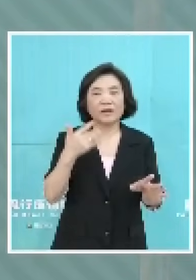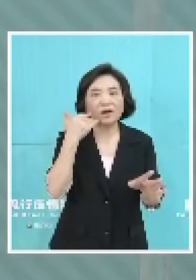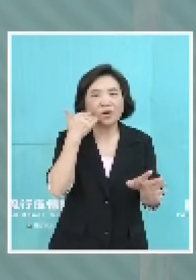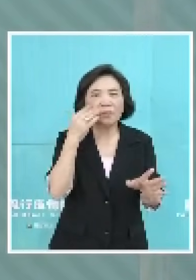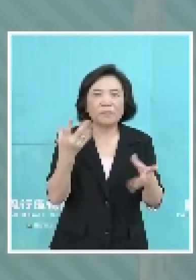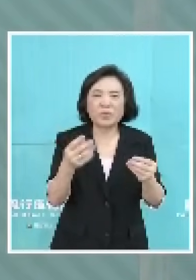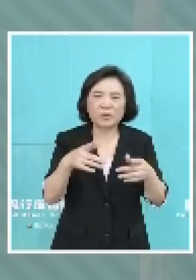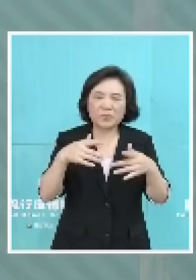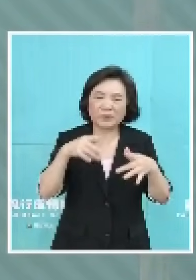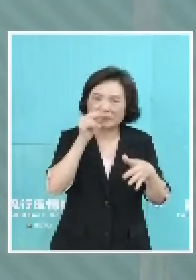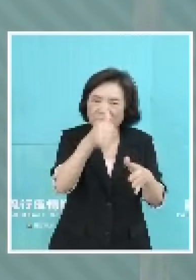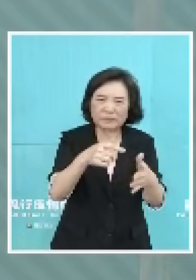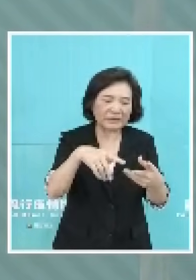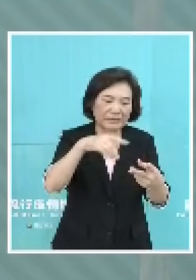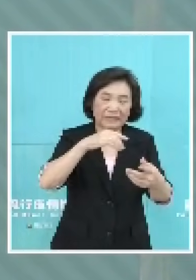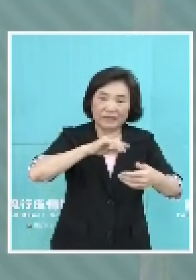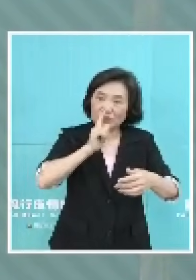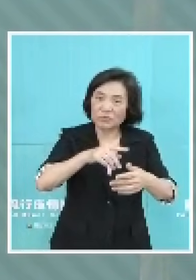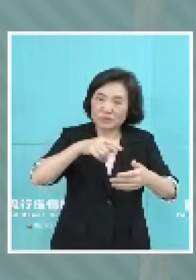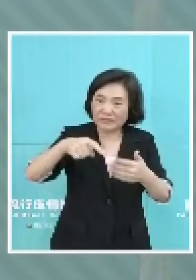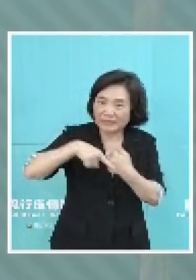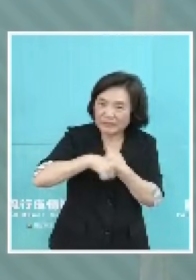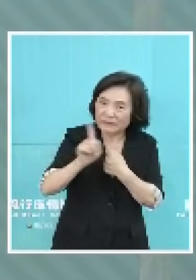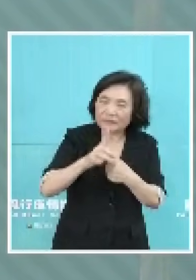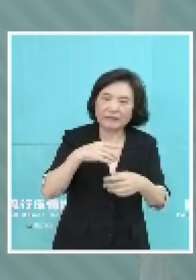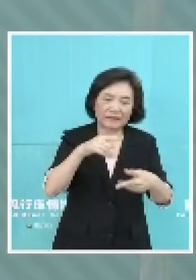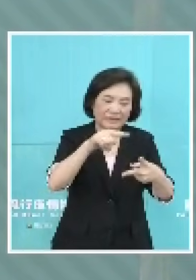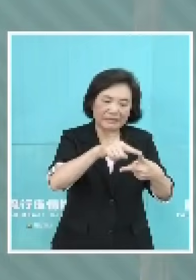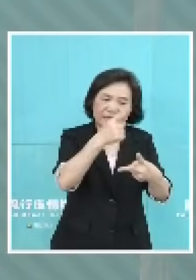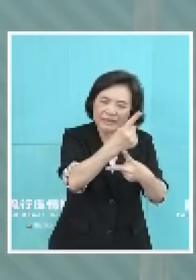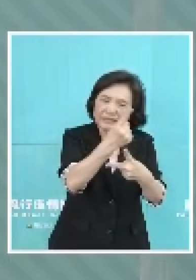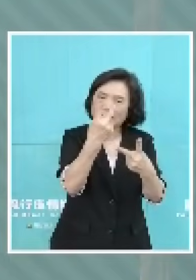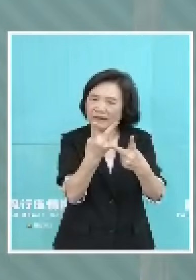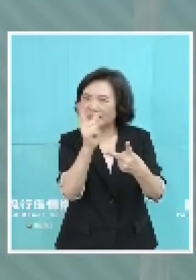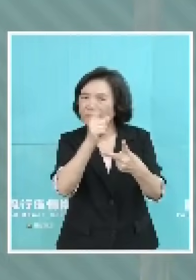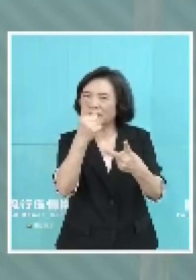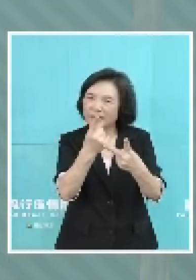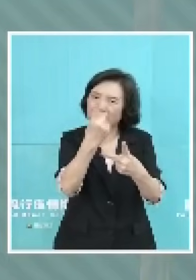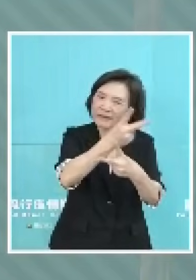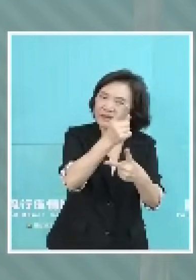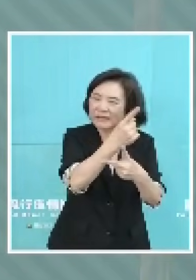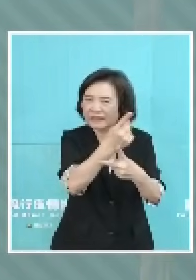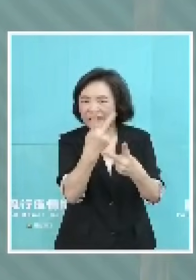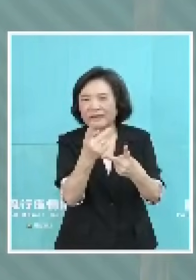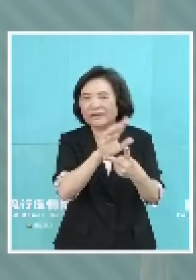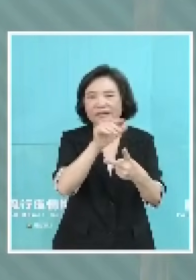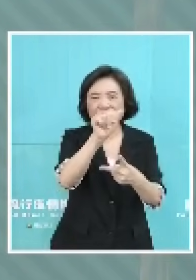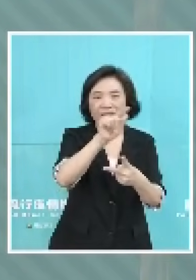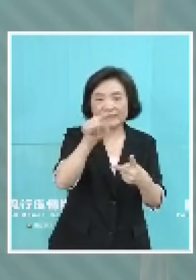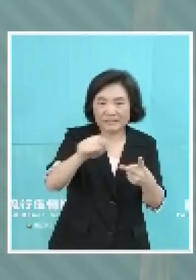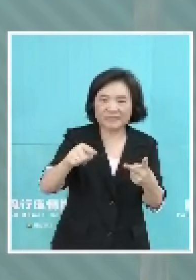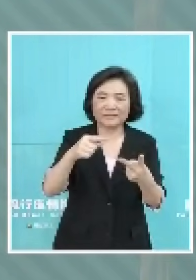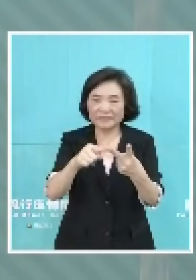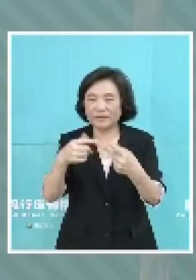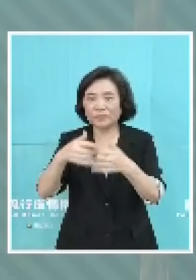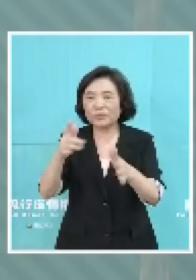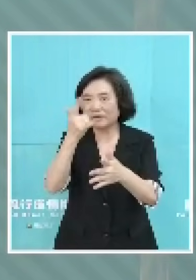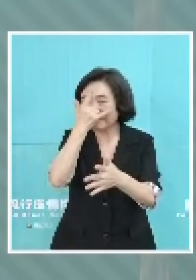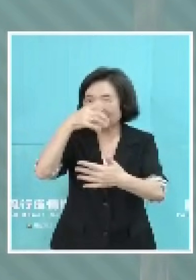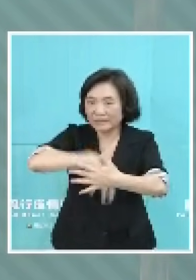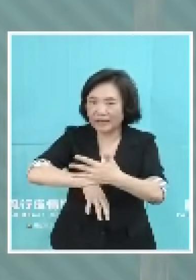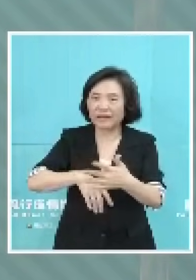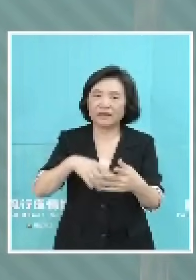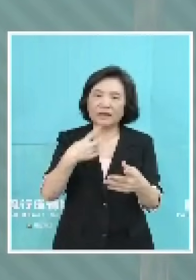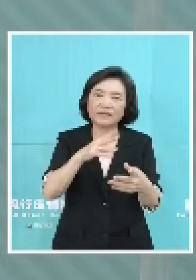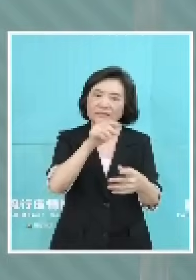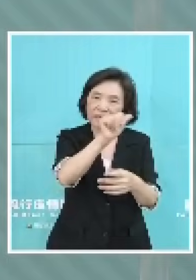的，就是说第一次打 AZ， 这一次打 AZ 也可以，要打莫德纳亦无不可了哦，因为至少在论文上没有说这